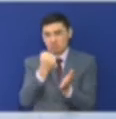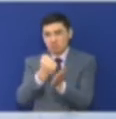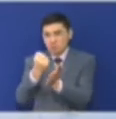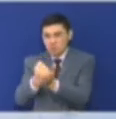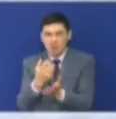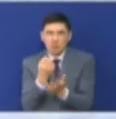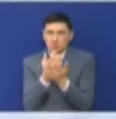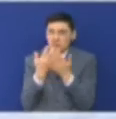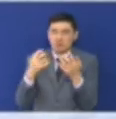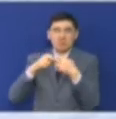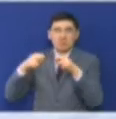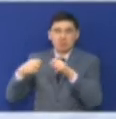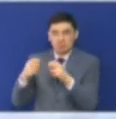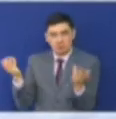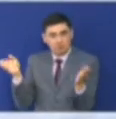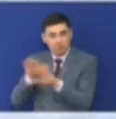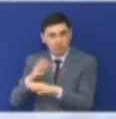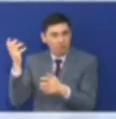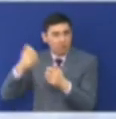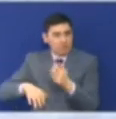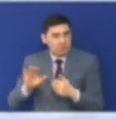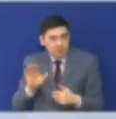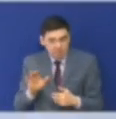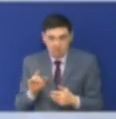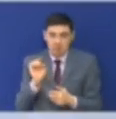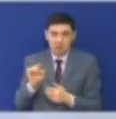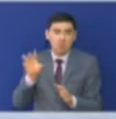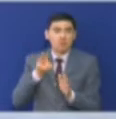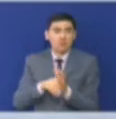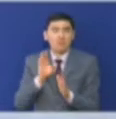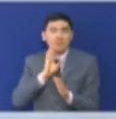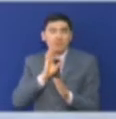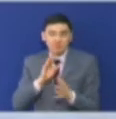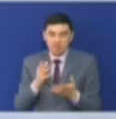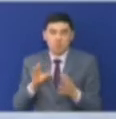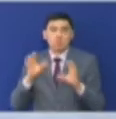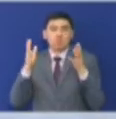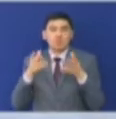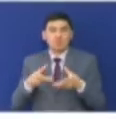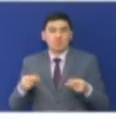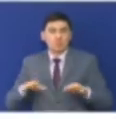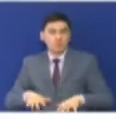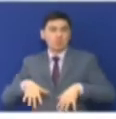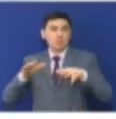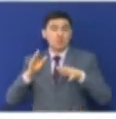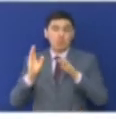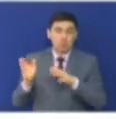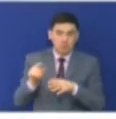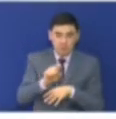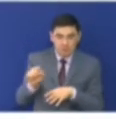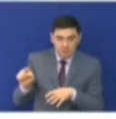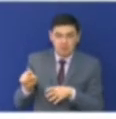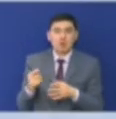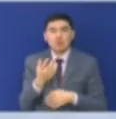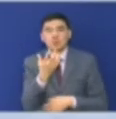өзекті мәселелерді де ұмытуға болмайтынын жеткізді. Олардың арасында көктемгі күзгі су тасқыны қаупі бар аудандарды су басу